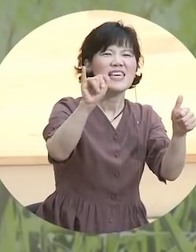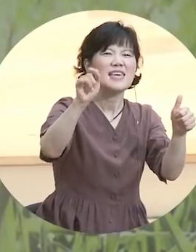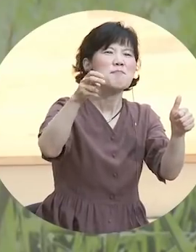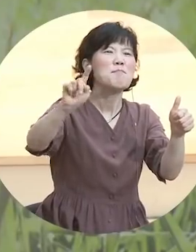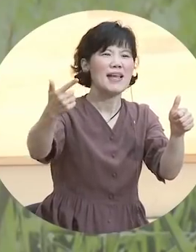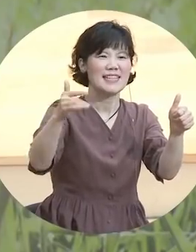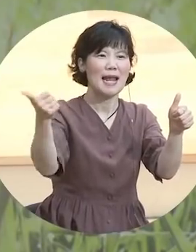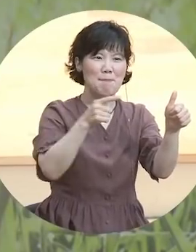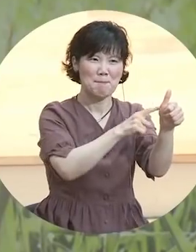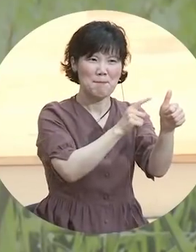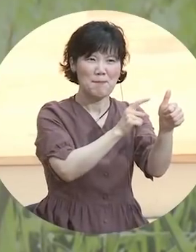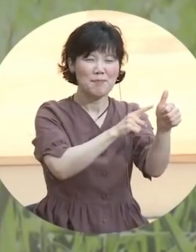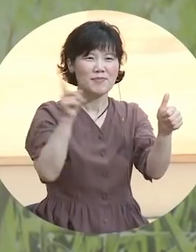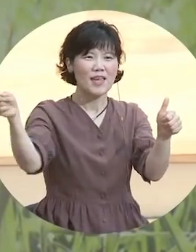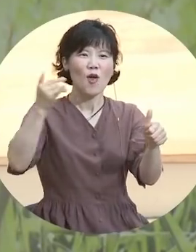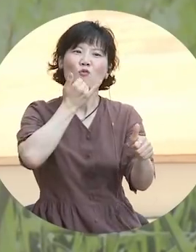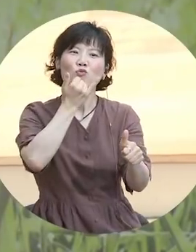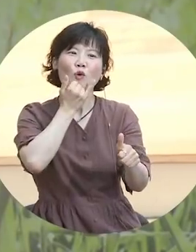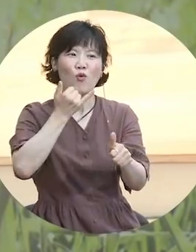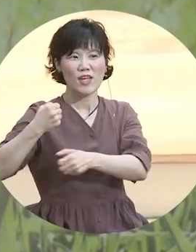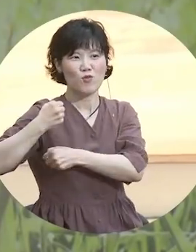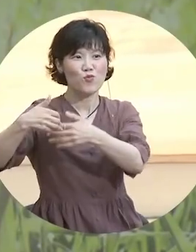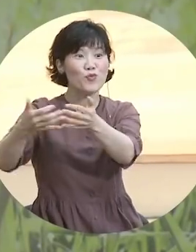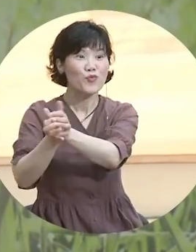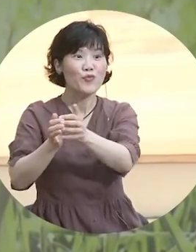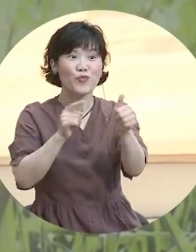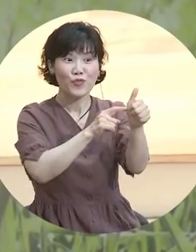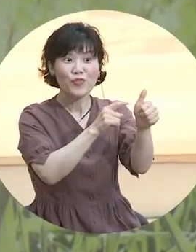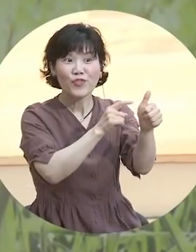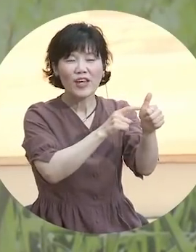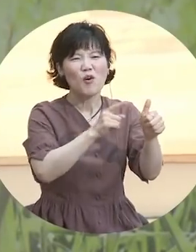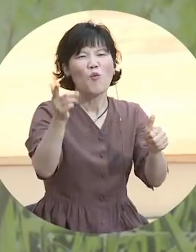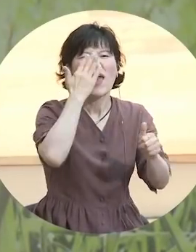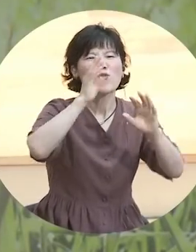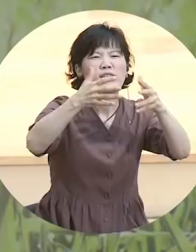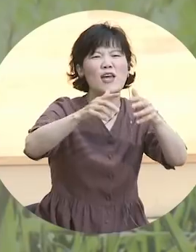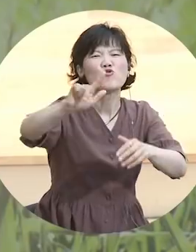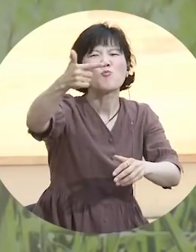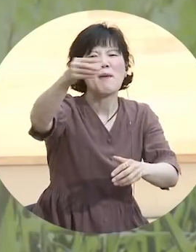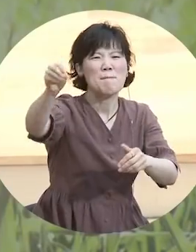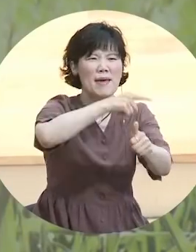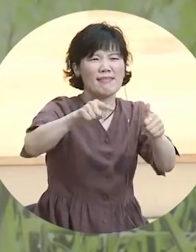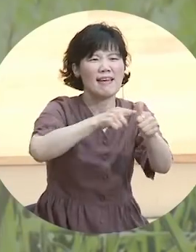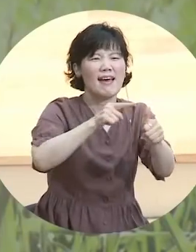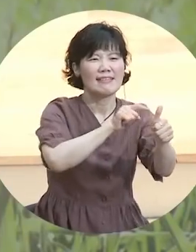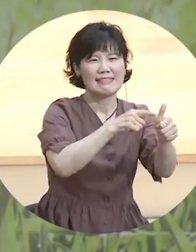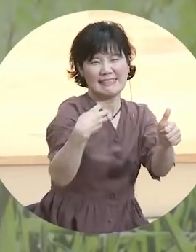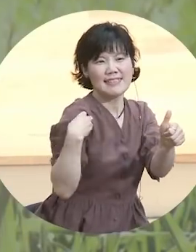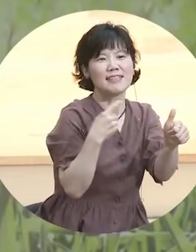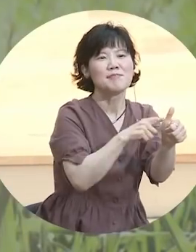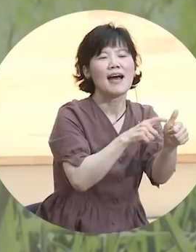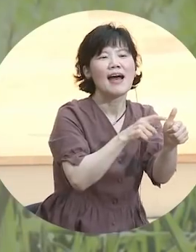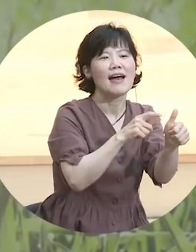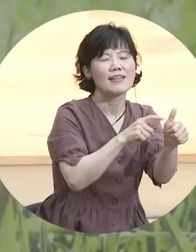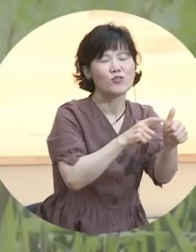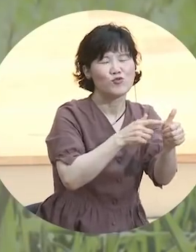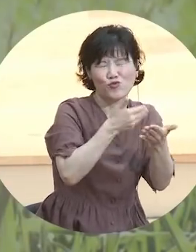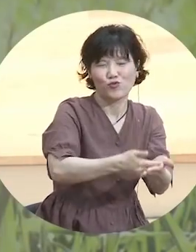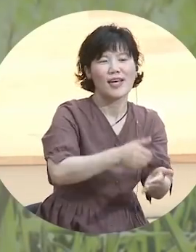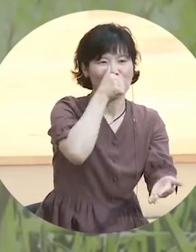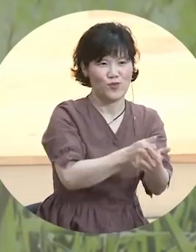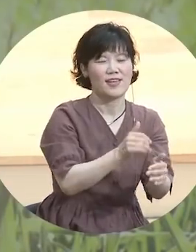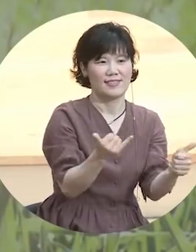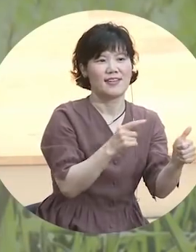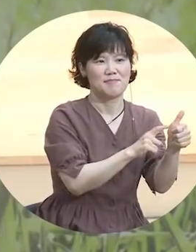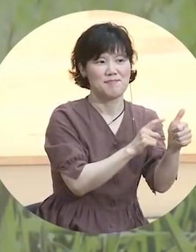아히만. 나치 친위대 일원이었습니다. 유대인 600만명을 학살해 아주 중한 죄를 지어서 재판을 받게